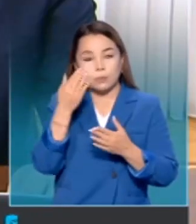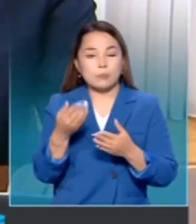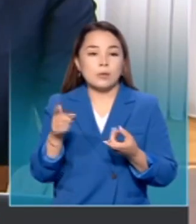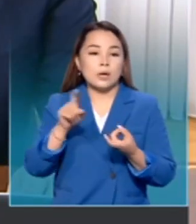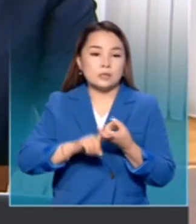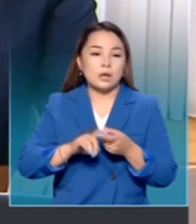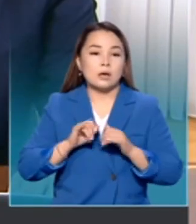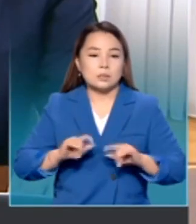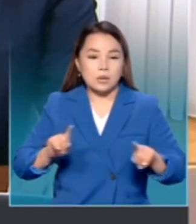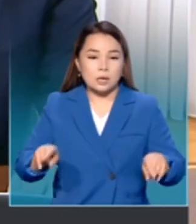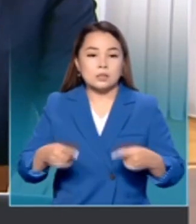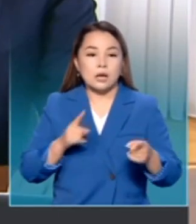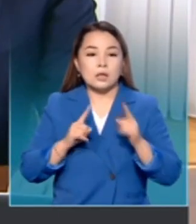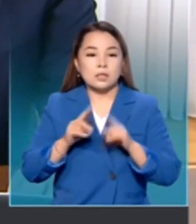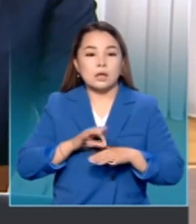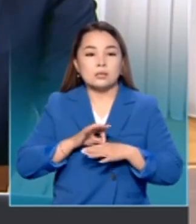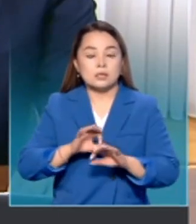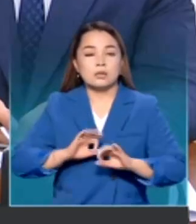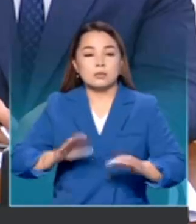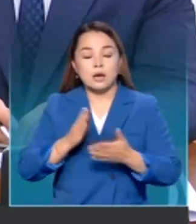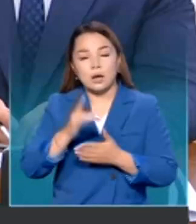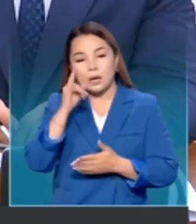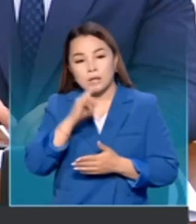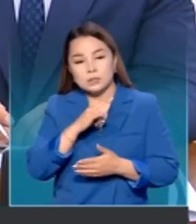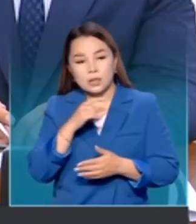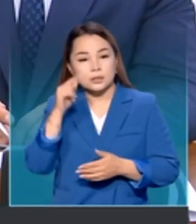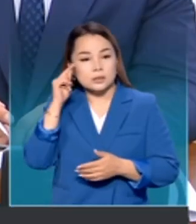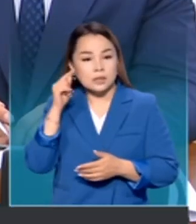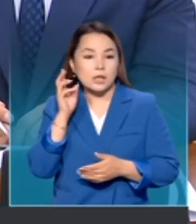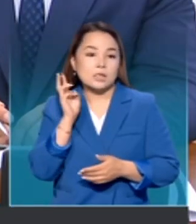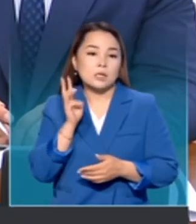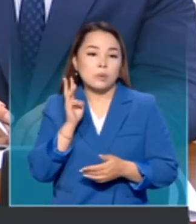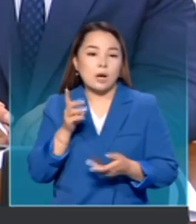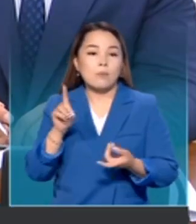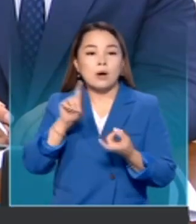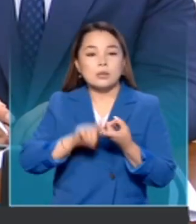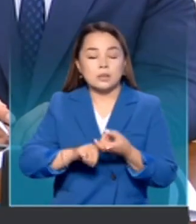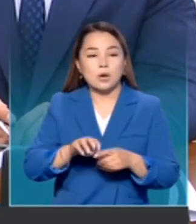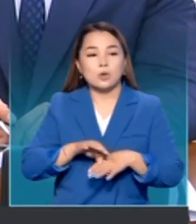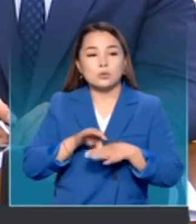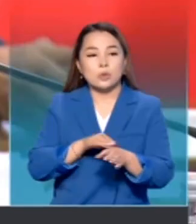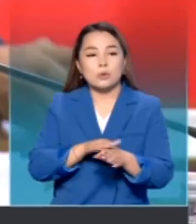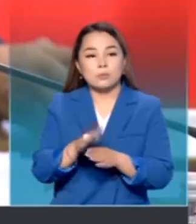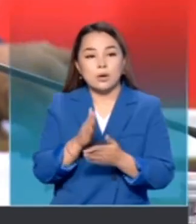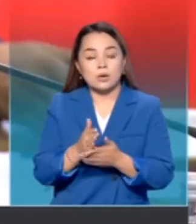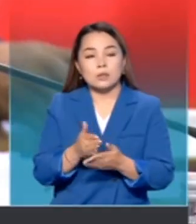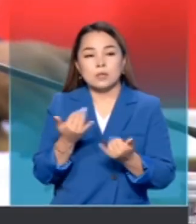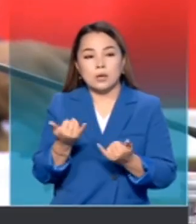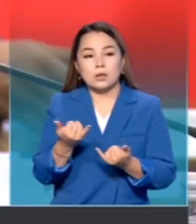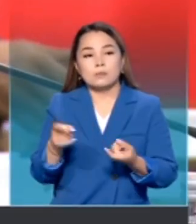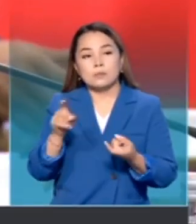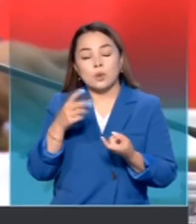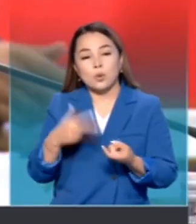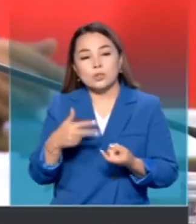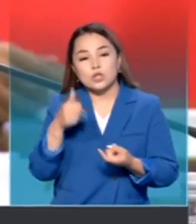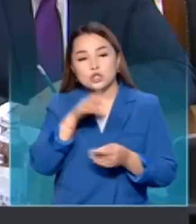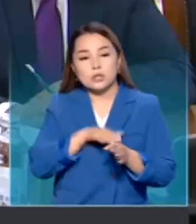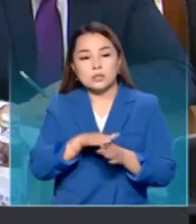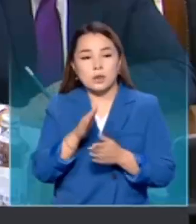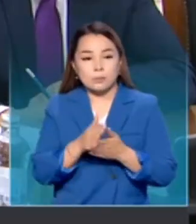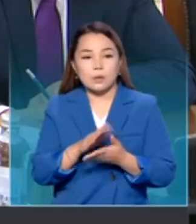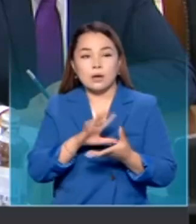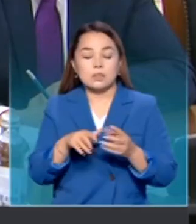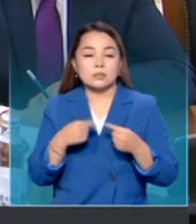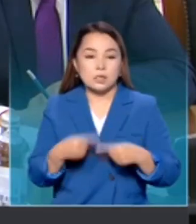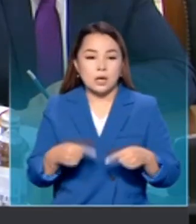байланысты кеңейту мәселелері талқыланды. Бүгінде Қазақстанның Қырғызстанмен дипломатиялық байланыс орнатқанына 30 жыл толды. Тараптар осы уақытқа дейін